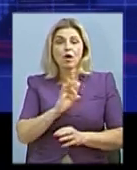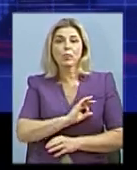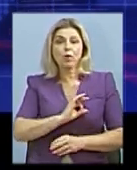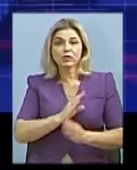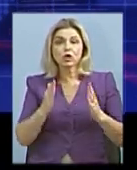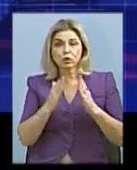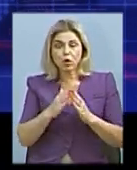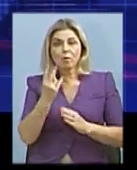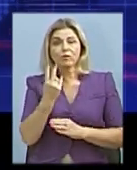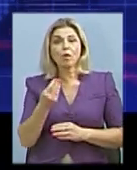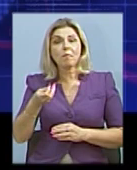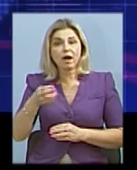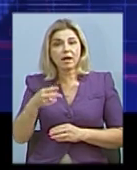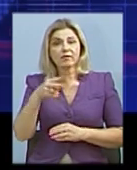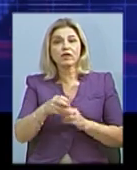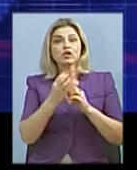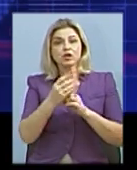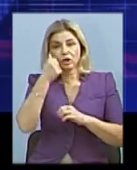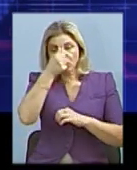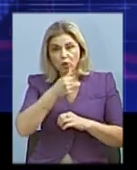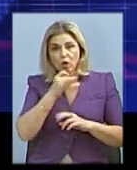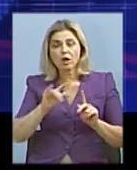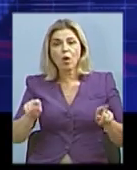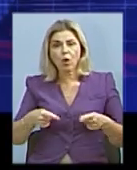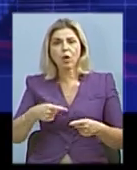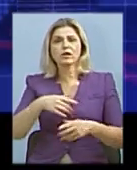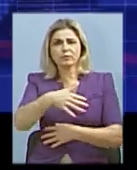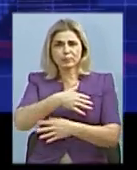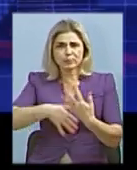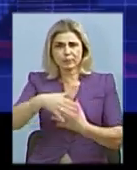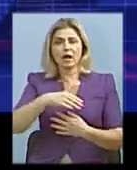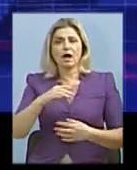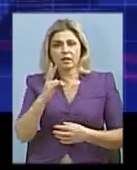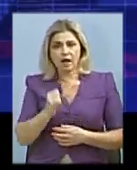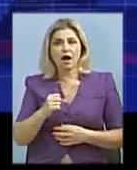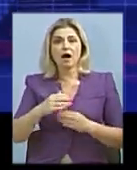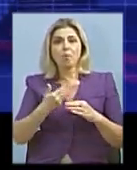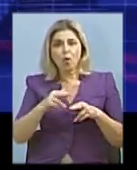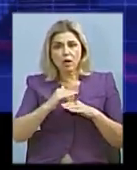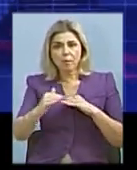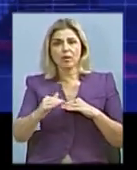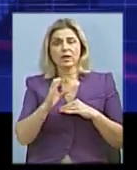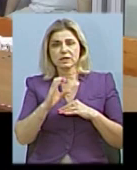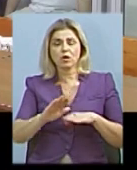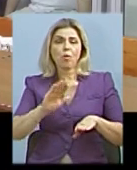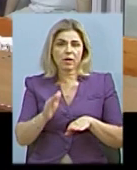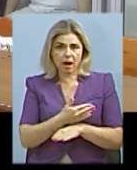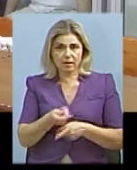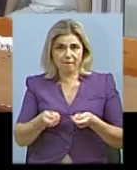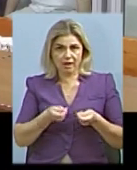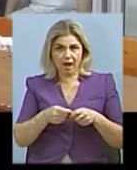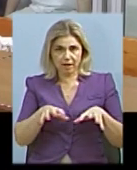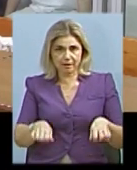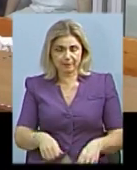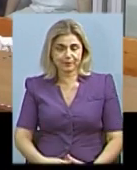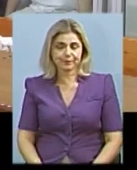травня 2014 року та організації масових заворушень на Куликовому полі з метою повалення державного ладу. Олена Міщенко,